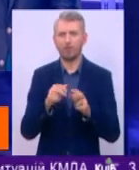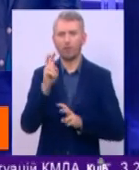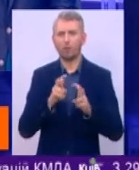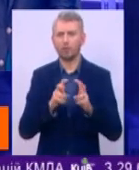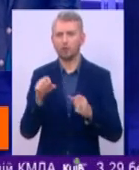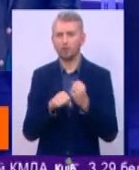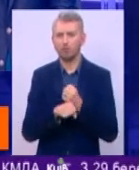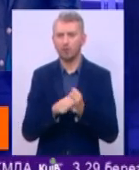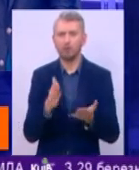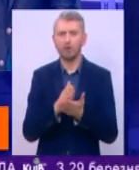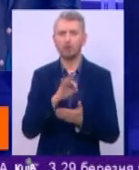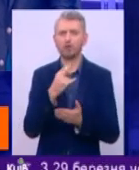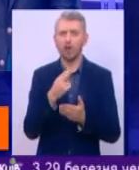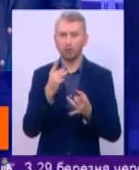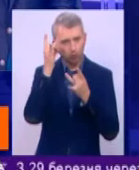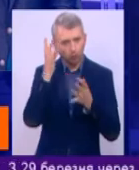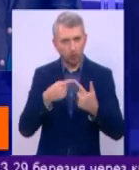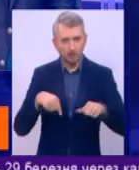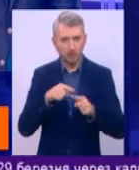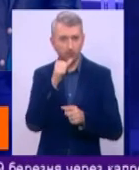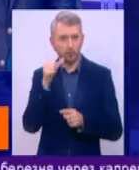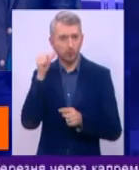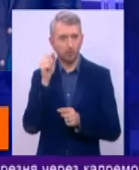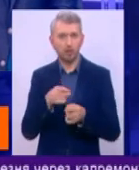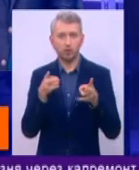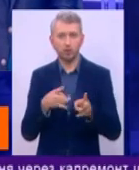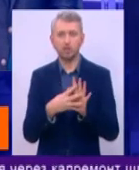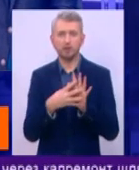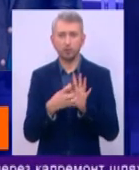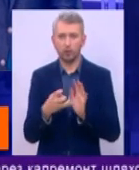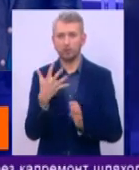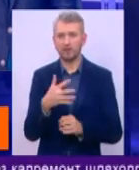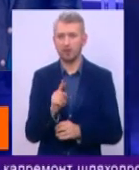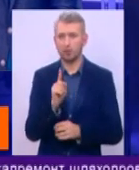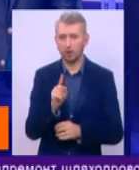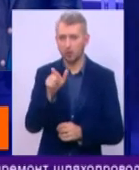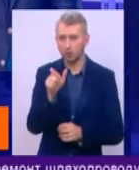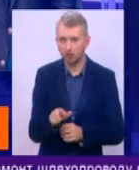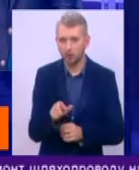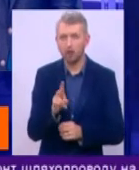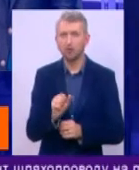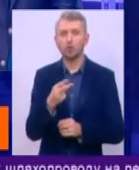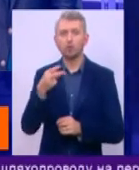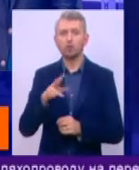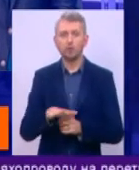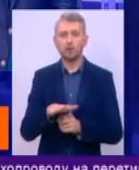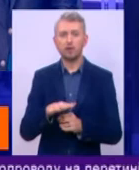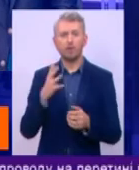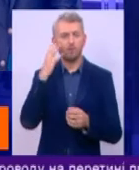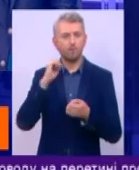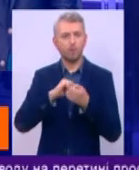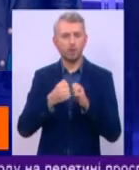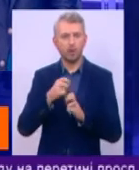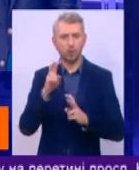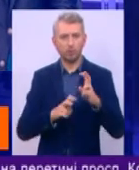є соціально-культурна сфера. У минулому році там постраждала 951 людина. На другому місці – вугільна